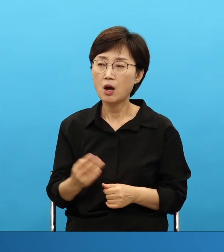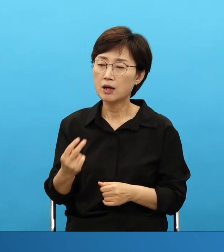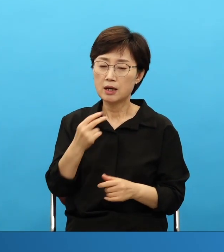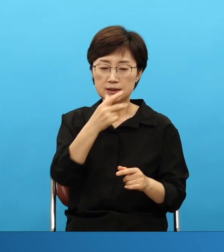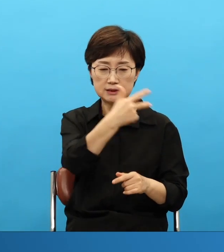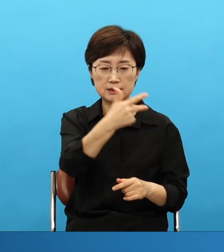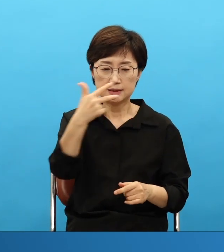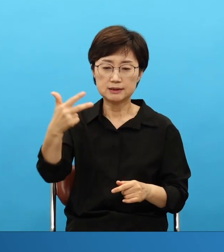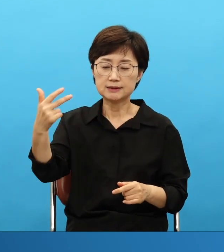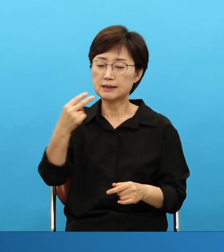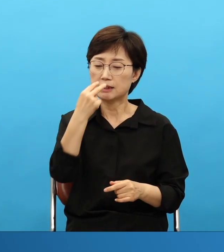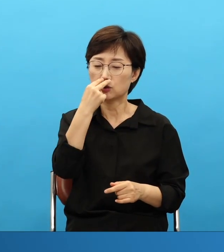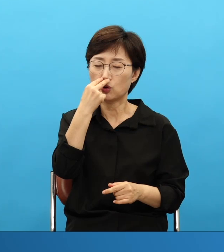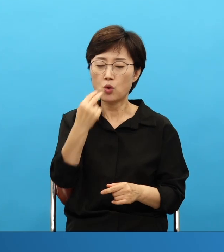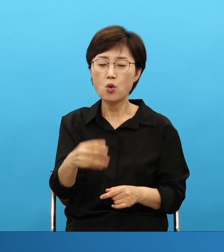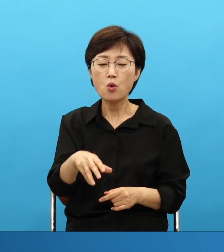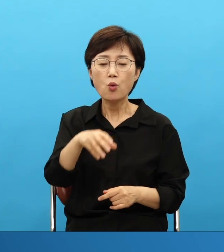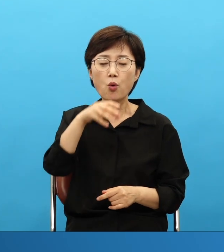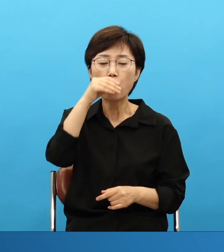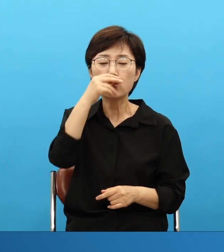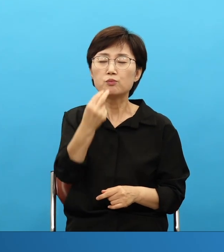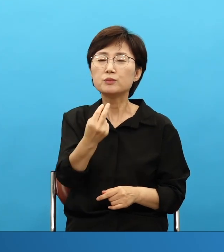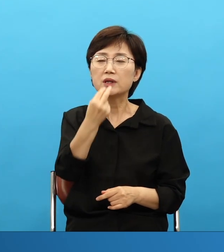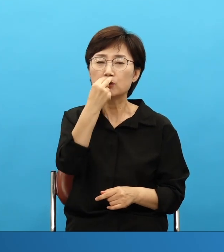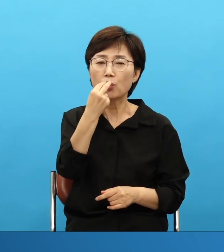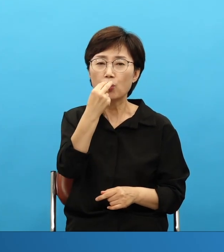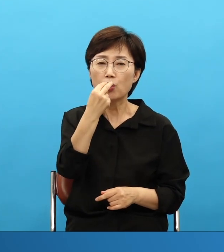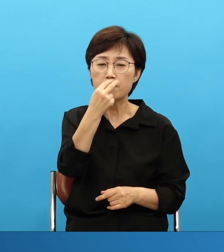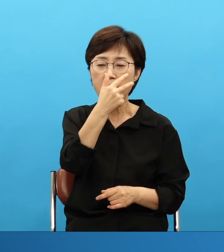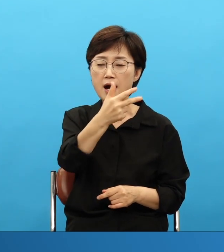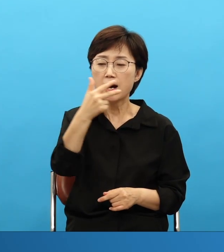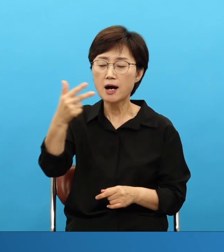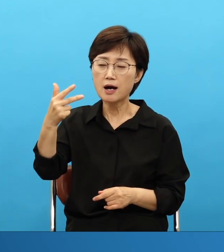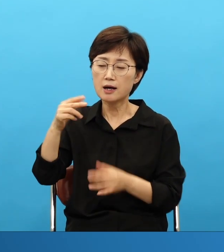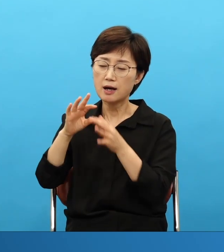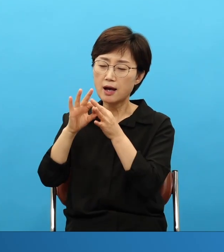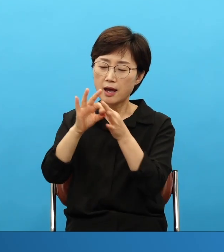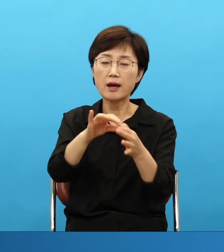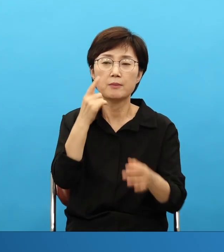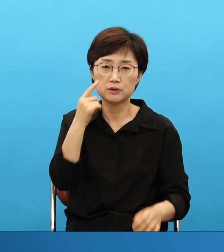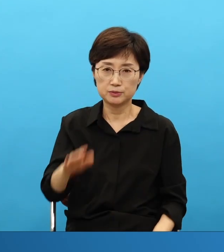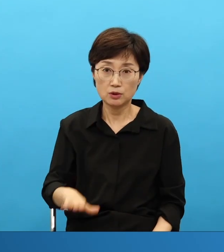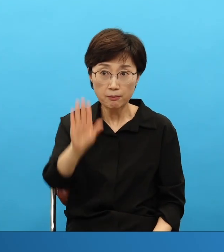하나님 원래 하와가 하이힐 신고 다닌게